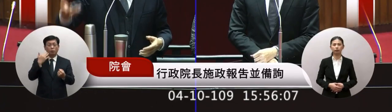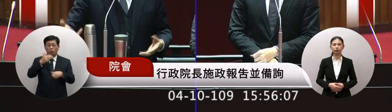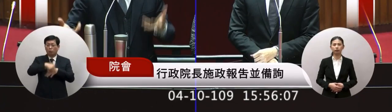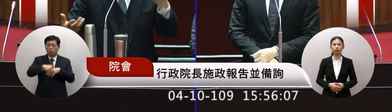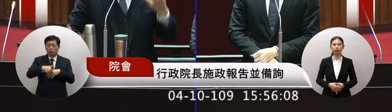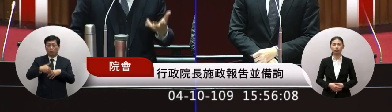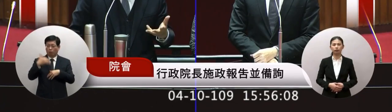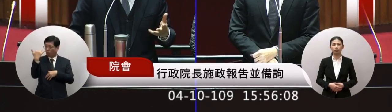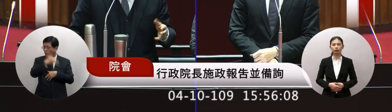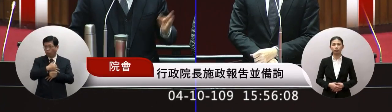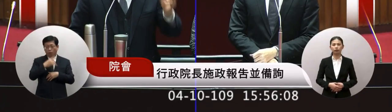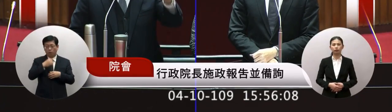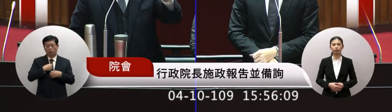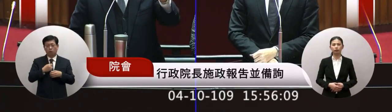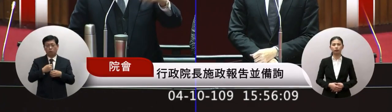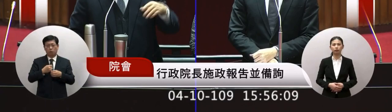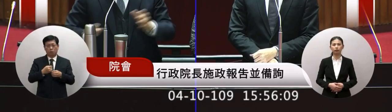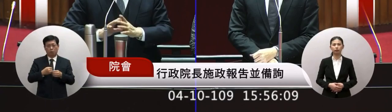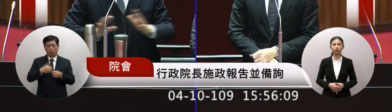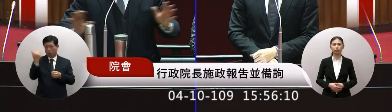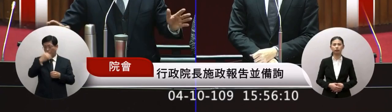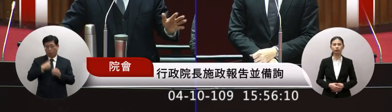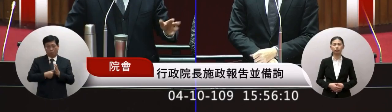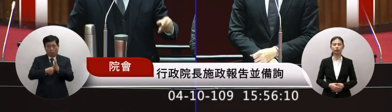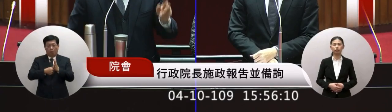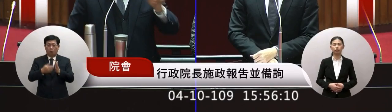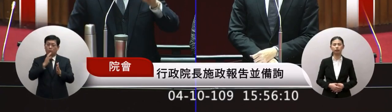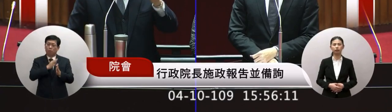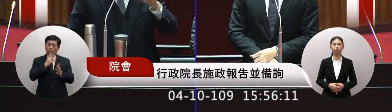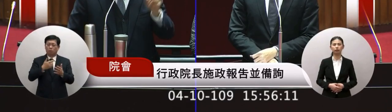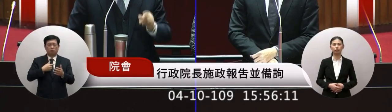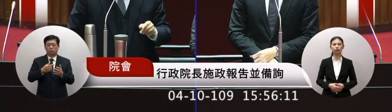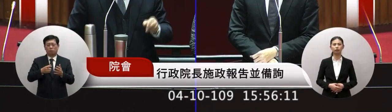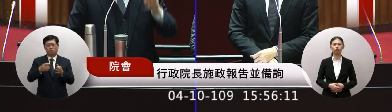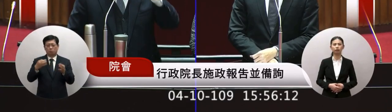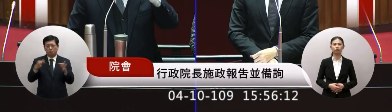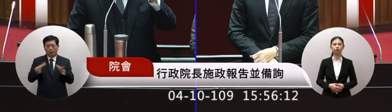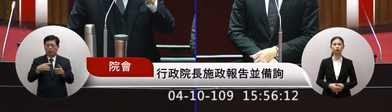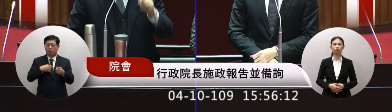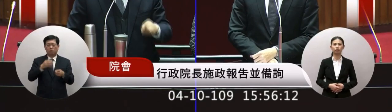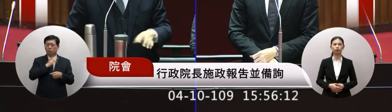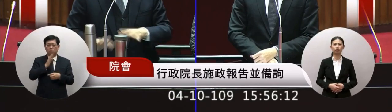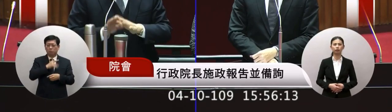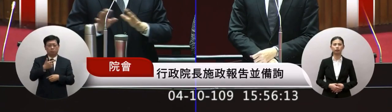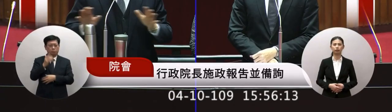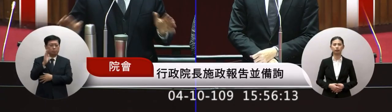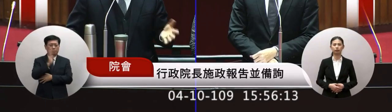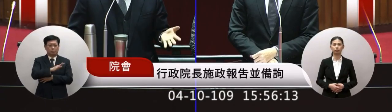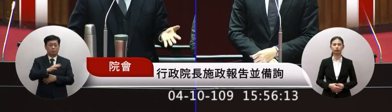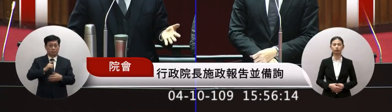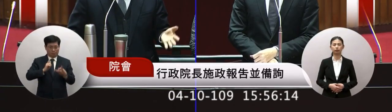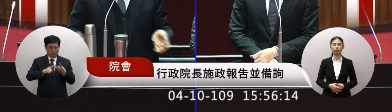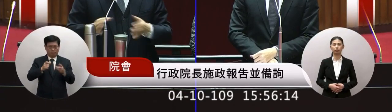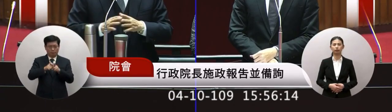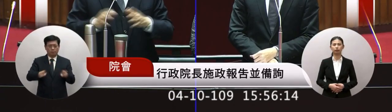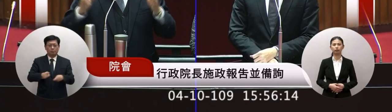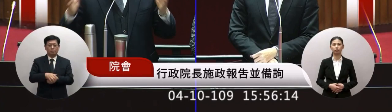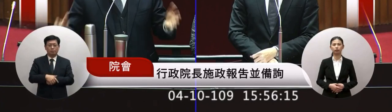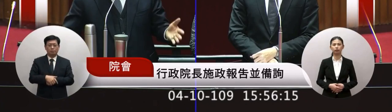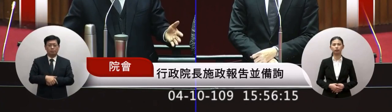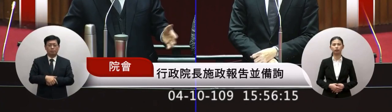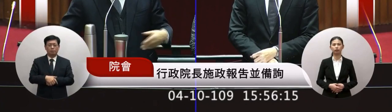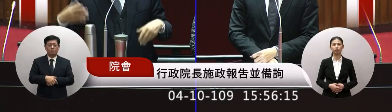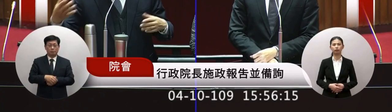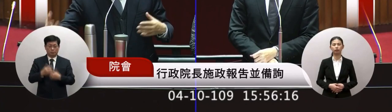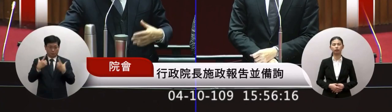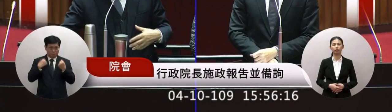一时的放闲话，啊，这无固定，这毋是政府了。第三。就是爱公平，所以就